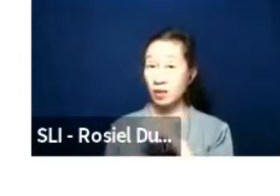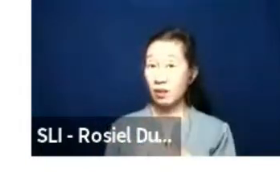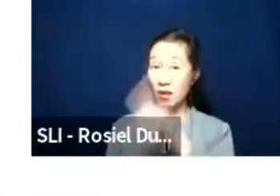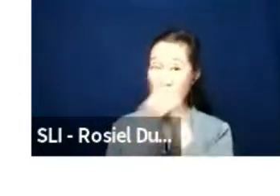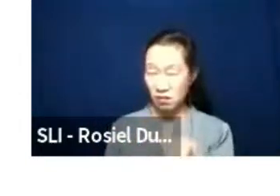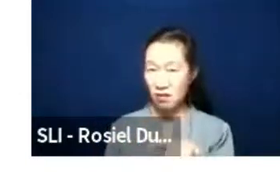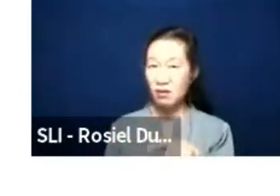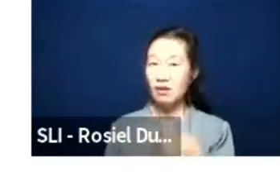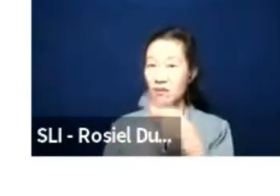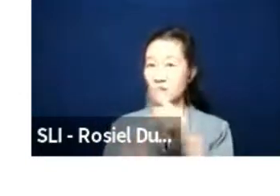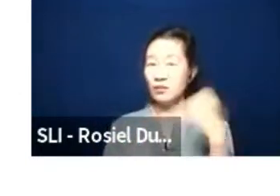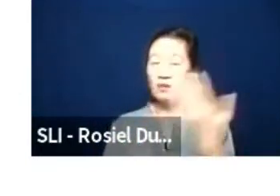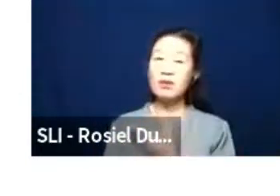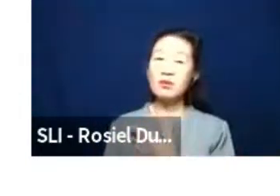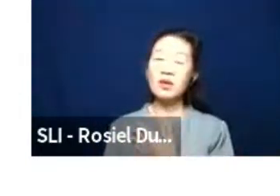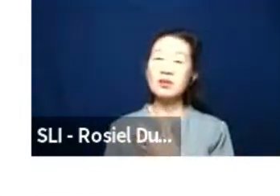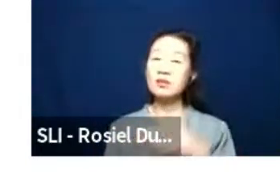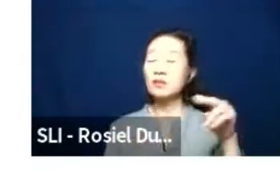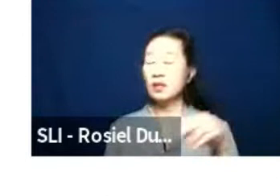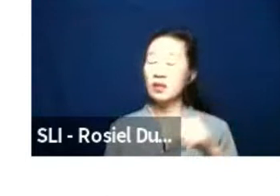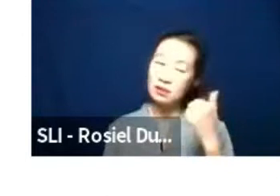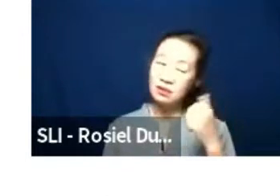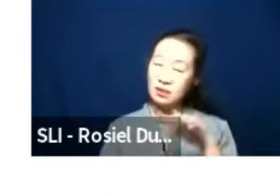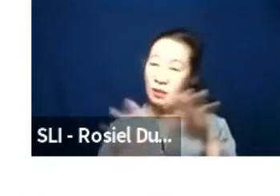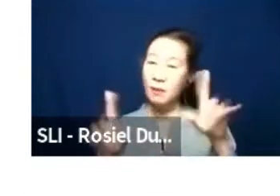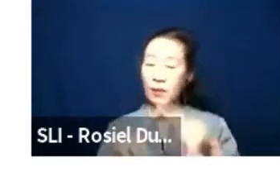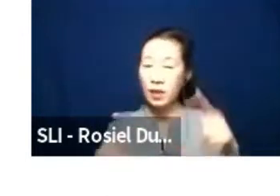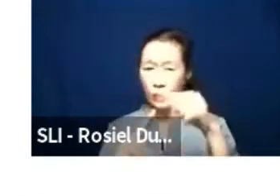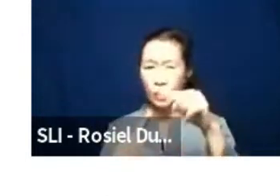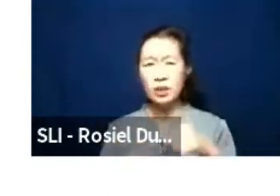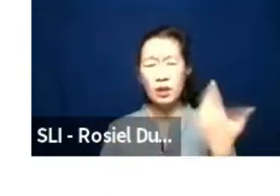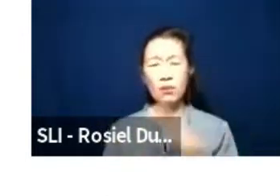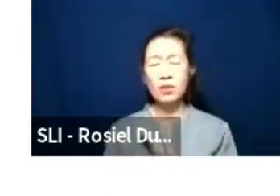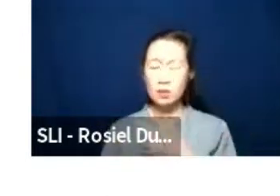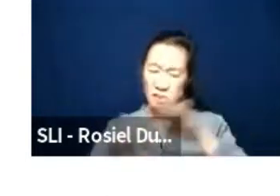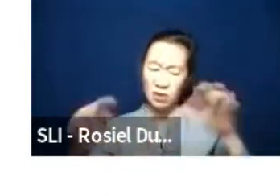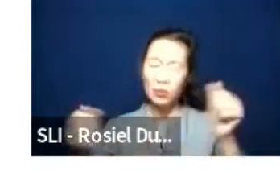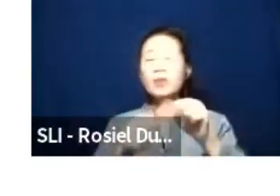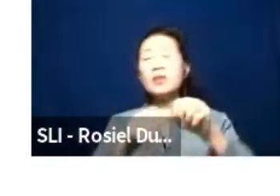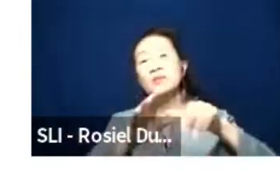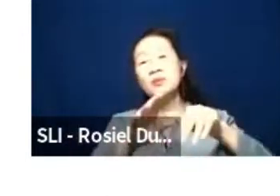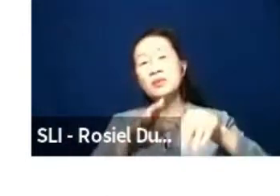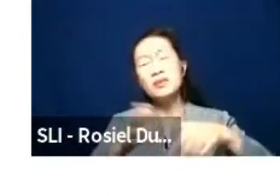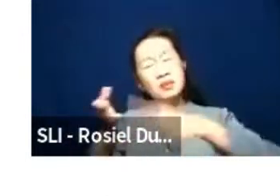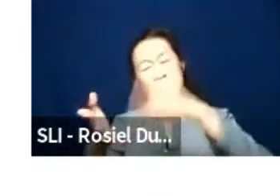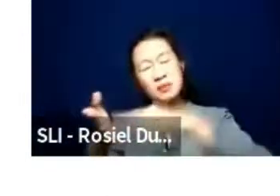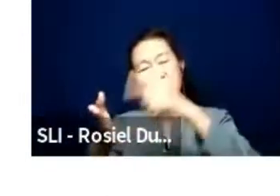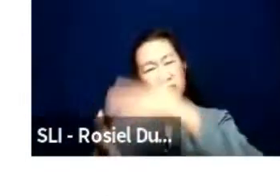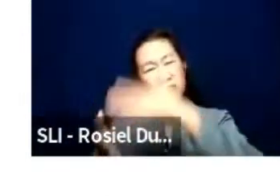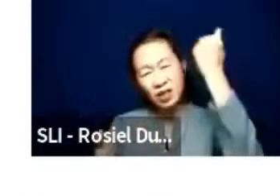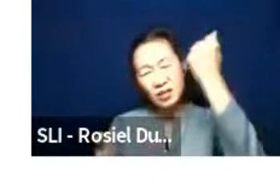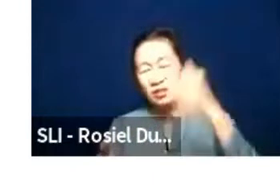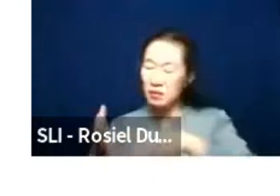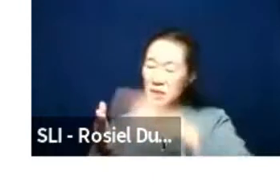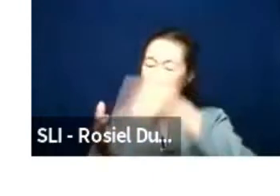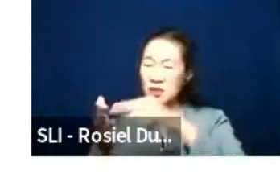of our neurotypical children. Pero pagdating sa ating mga anak with disability, sometimes we forget, no?